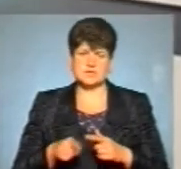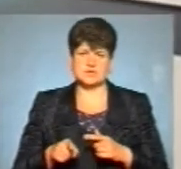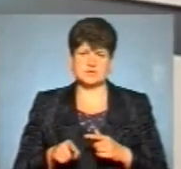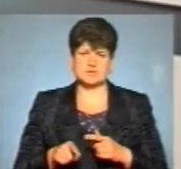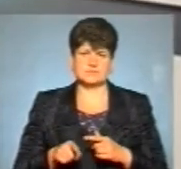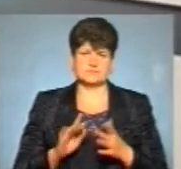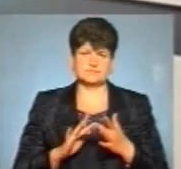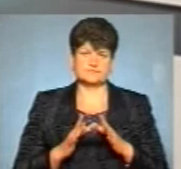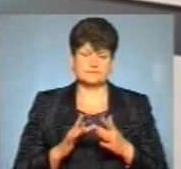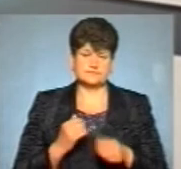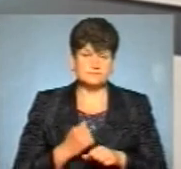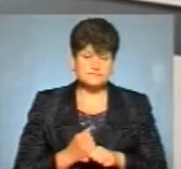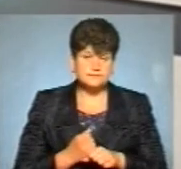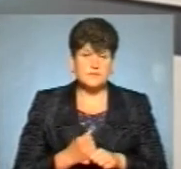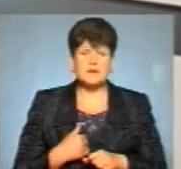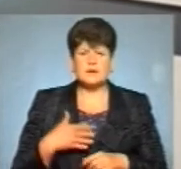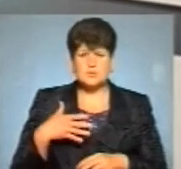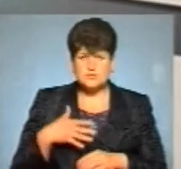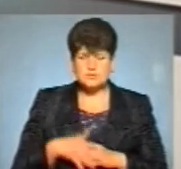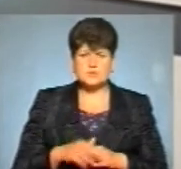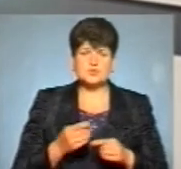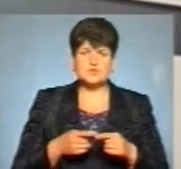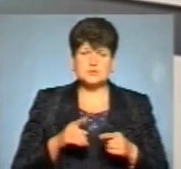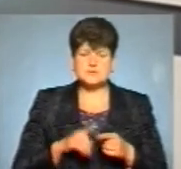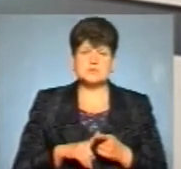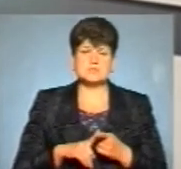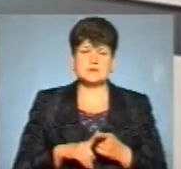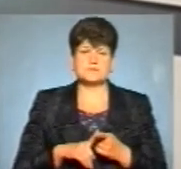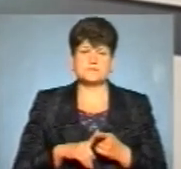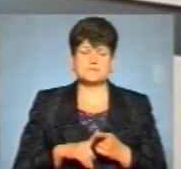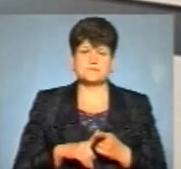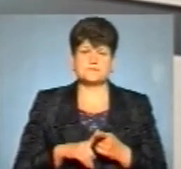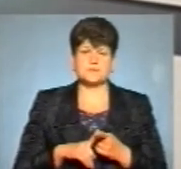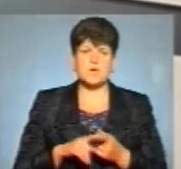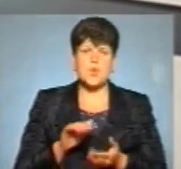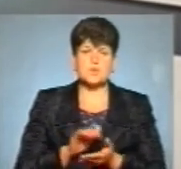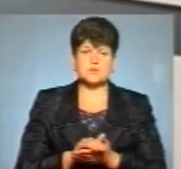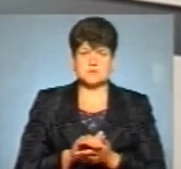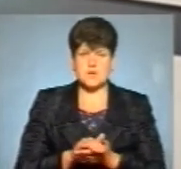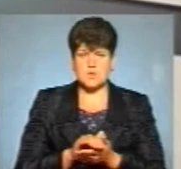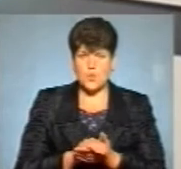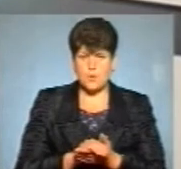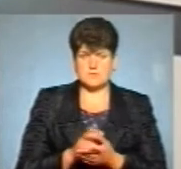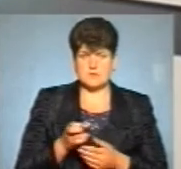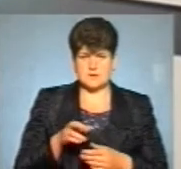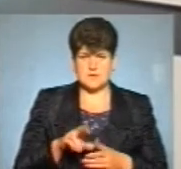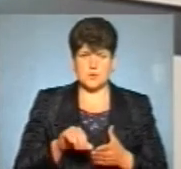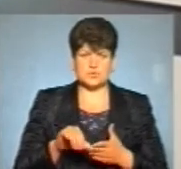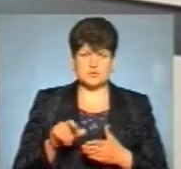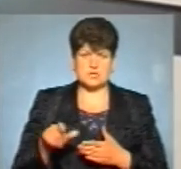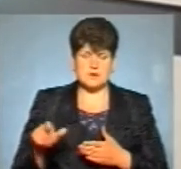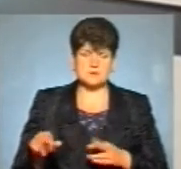електронно. Так, я розумію, що це десь певне ознайомлення так, у